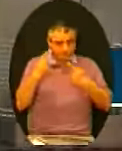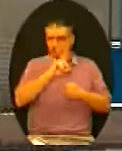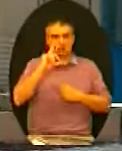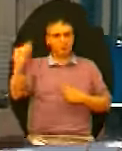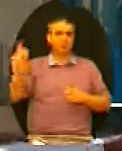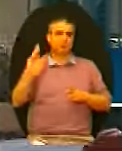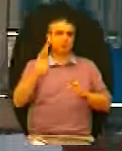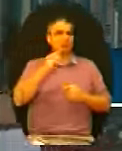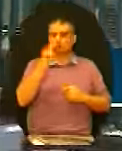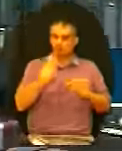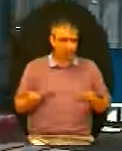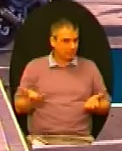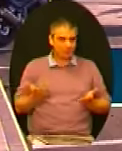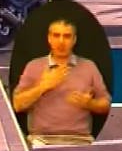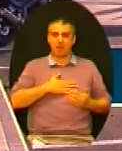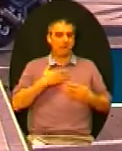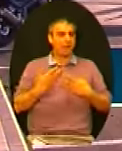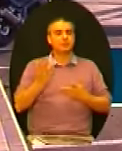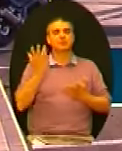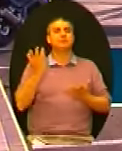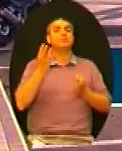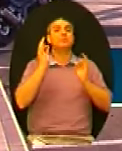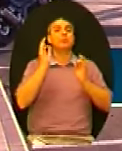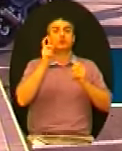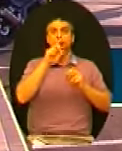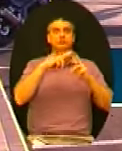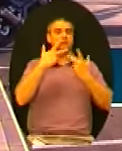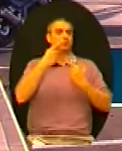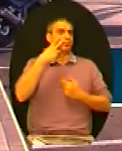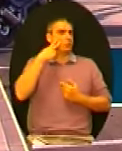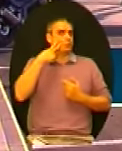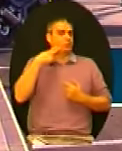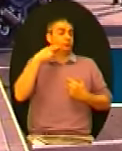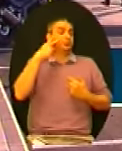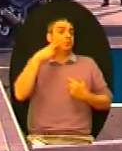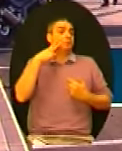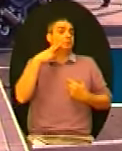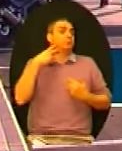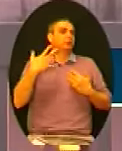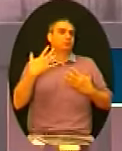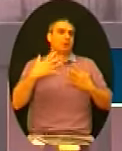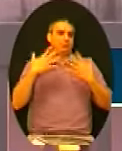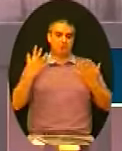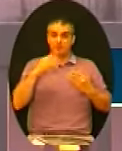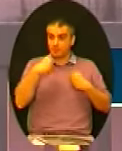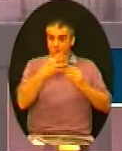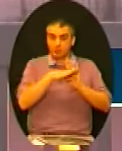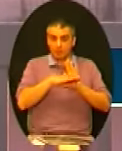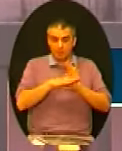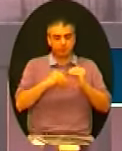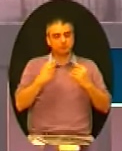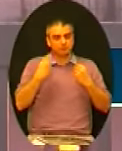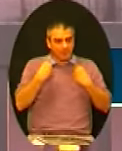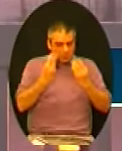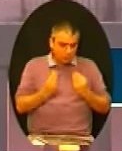מגיע הביתה, לא שבתות, לא חגים, ובפרט אצל איש ציבור זה הבושה, הבושה הגדולה. ולכן, אם נותנו לו תנאים והטיבו